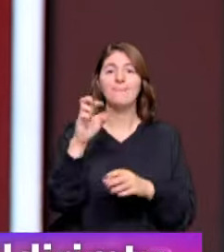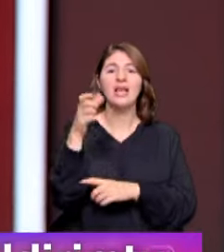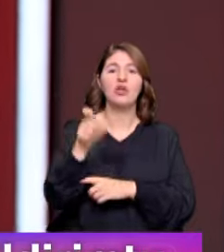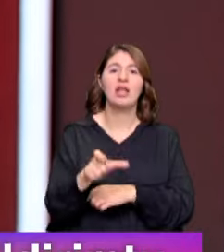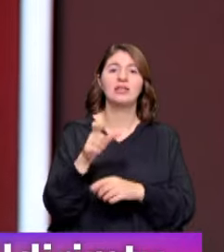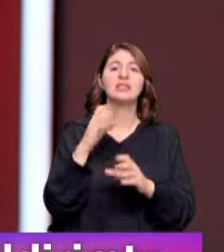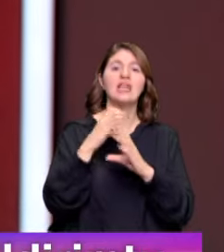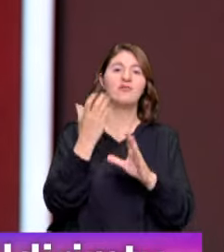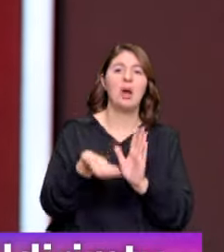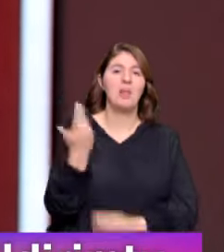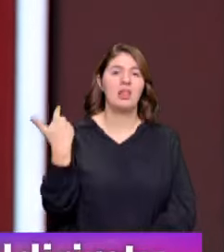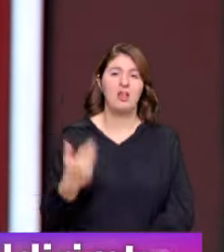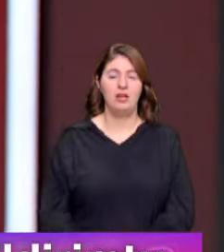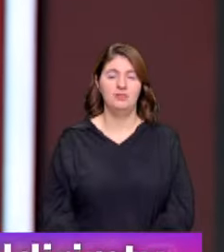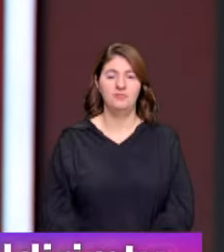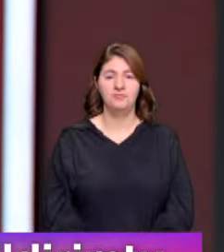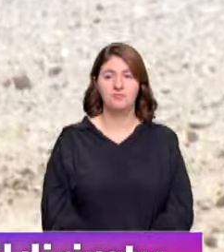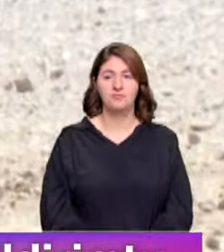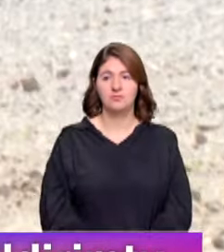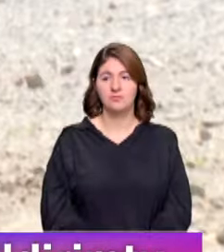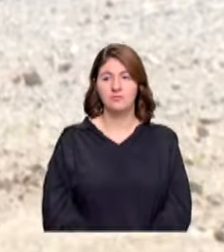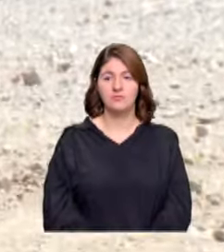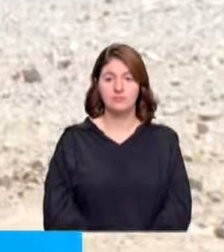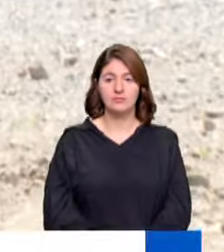personelin servisi kaldırılmıştı.